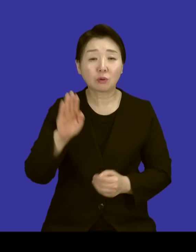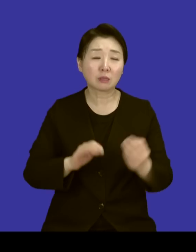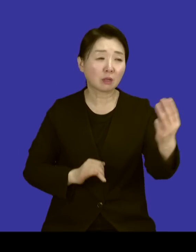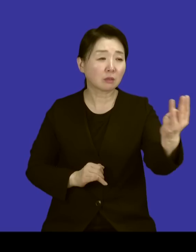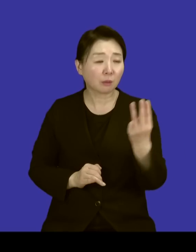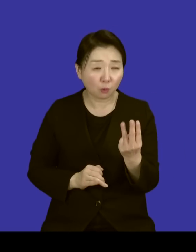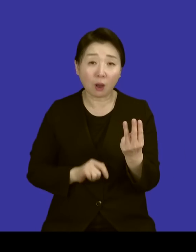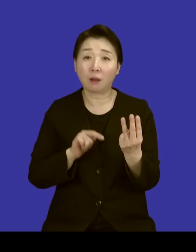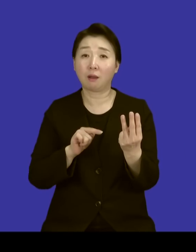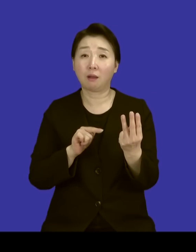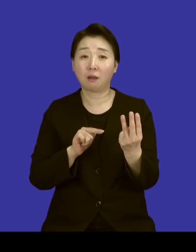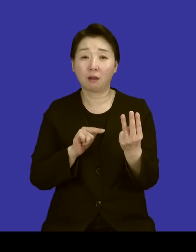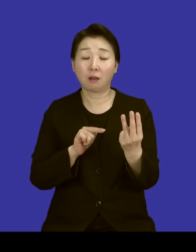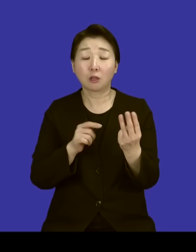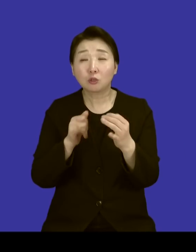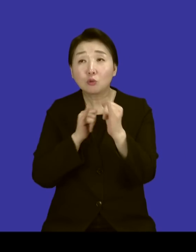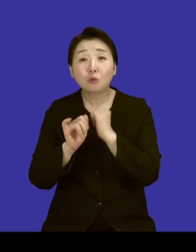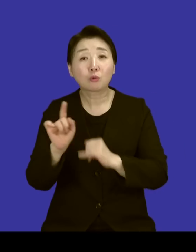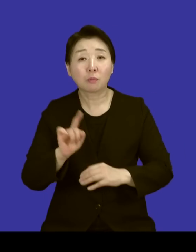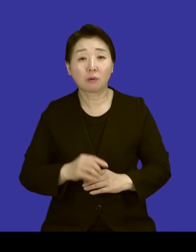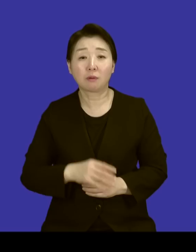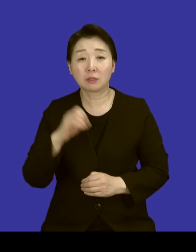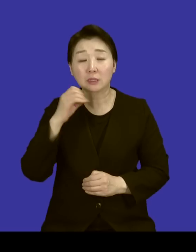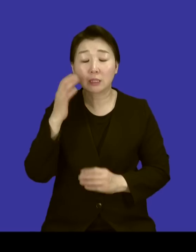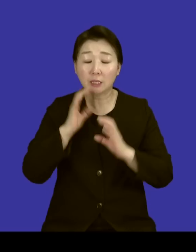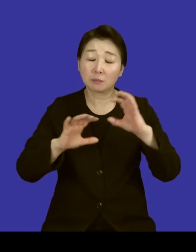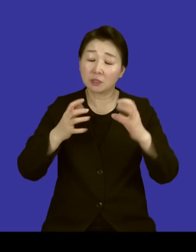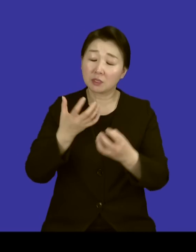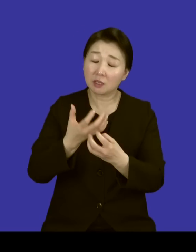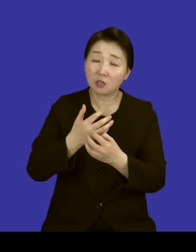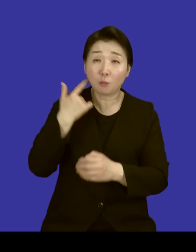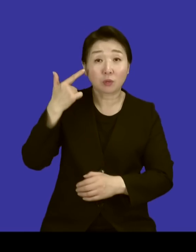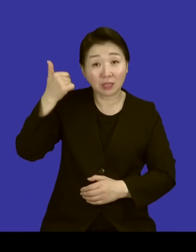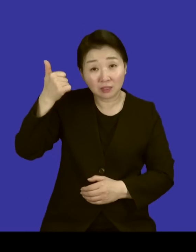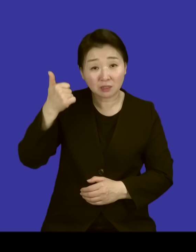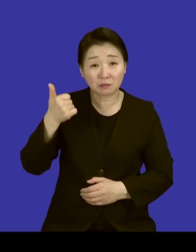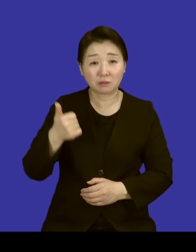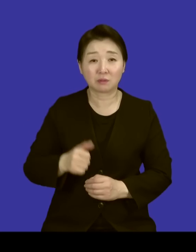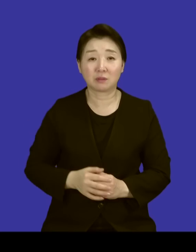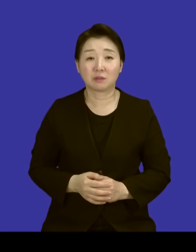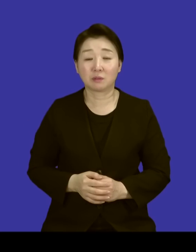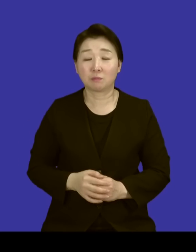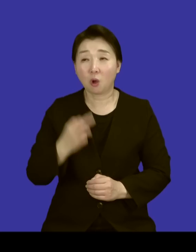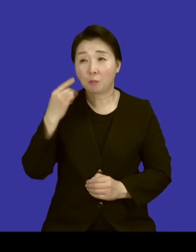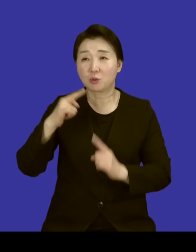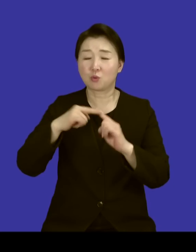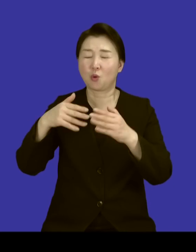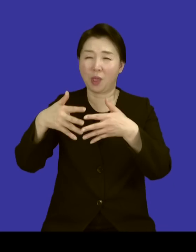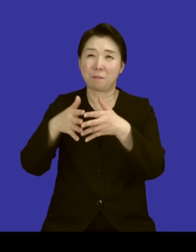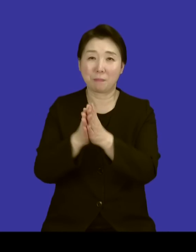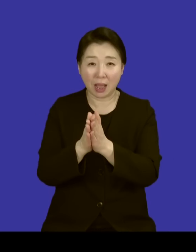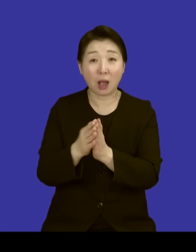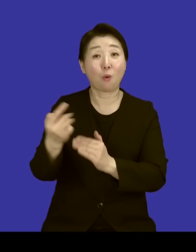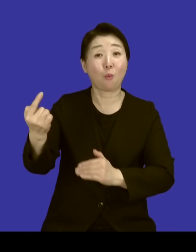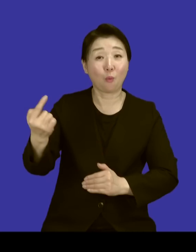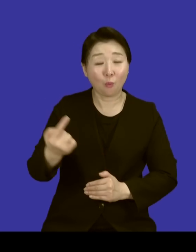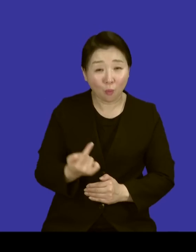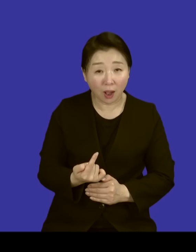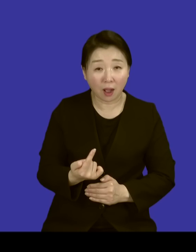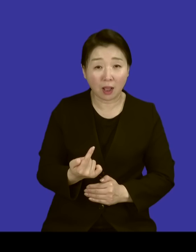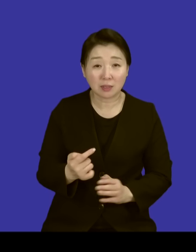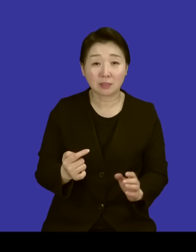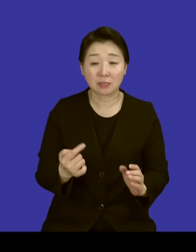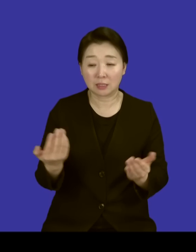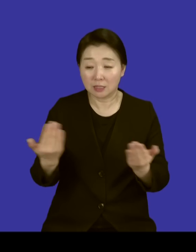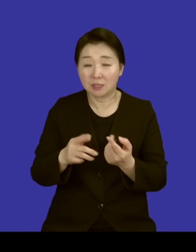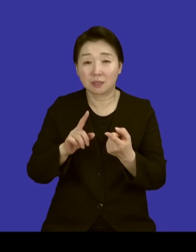저를 찾아오셨어요. 그러니까 뭐라고 인터뷰를 하신 건데? 무슨- 그냥 뭐 김치찌개 끓이는 목사님, 뭐 미국 교회 접고 와서 이 신기했던지, 이 사연을 예,